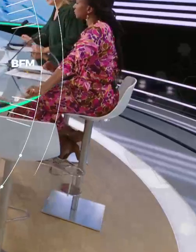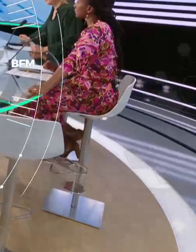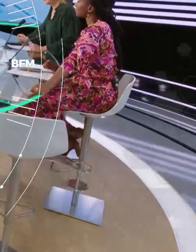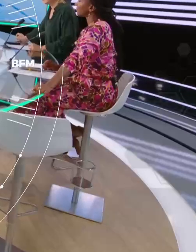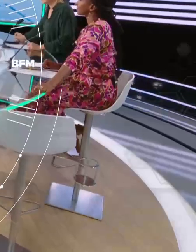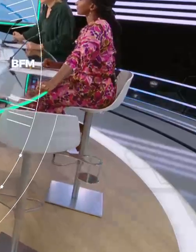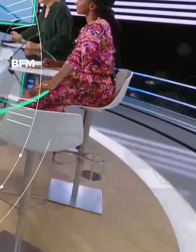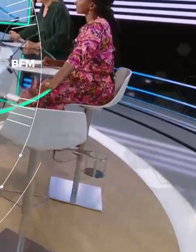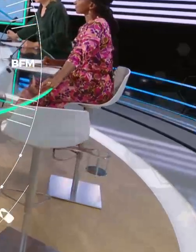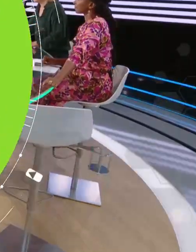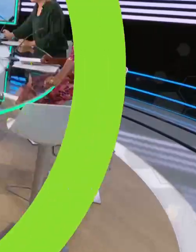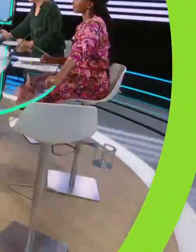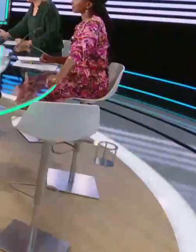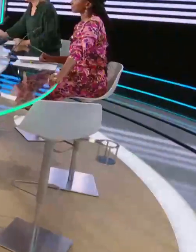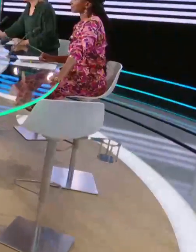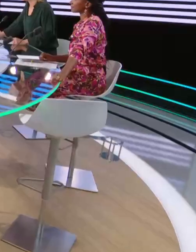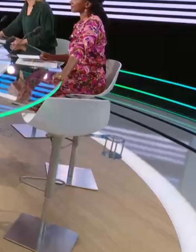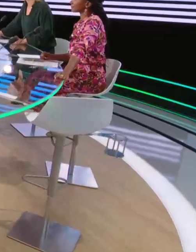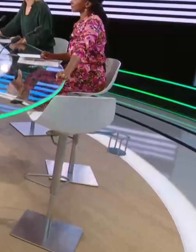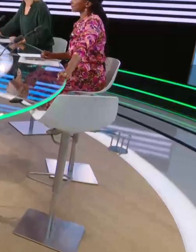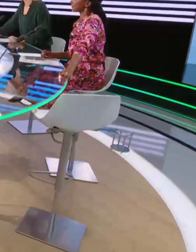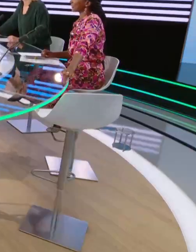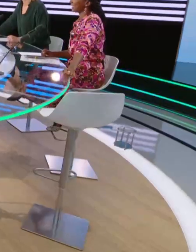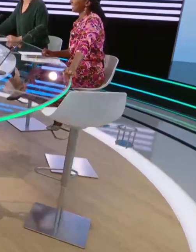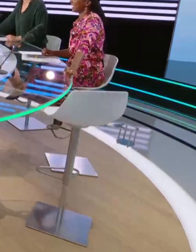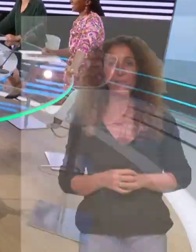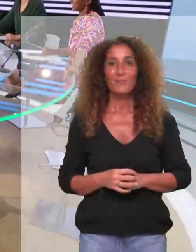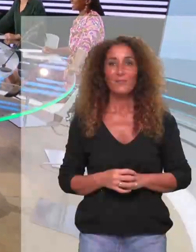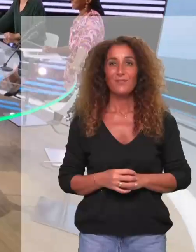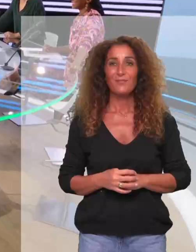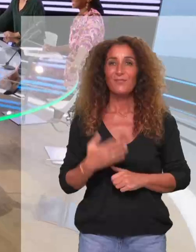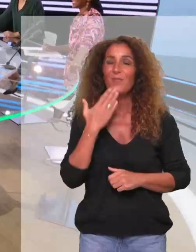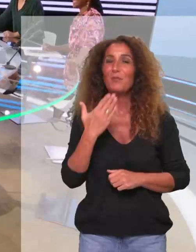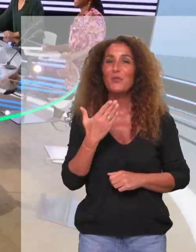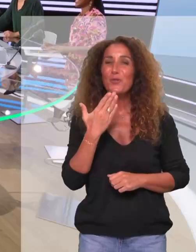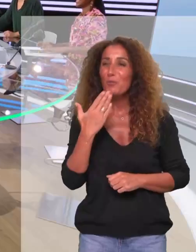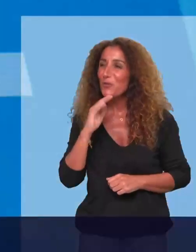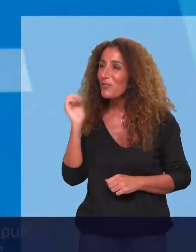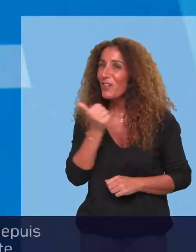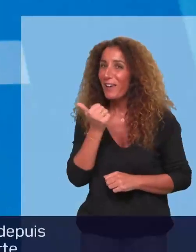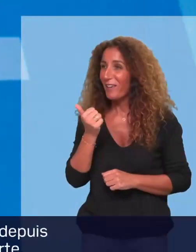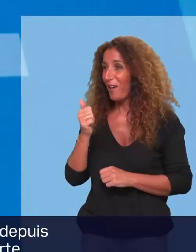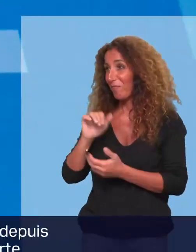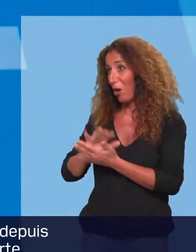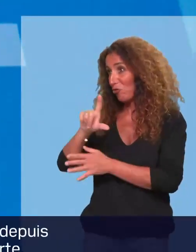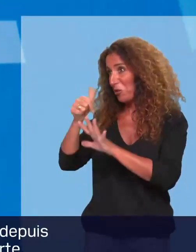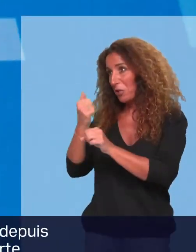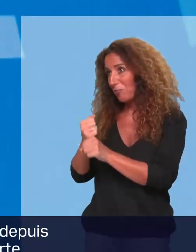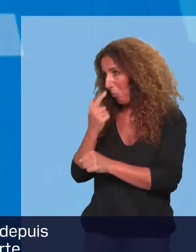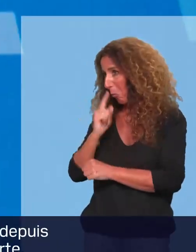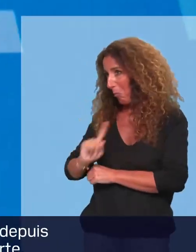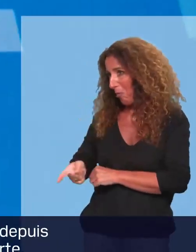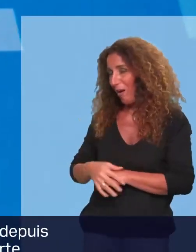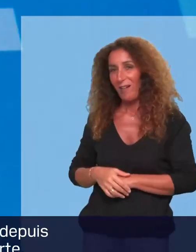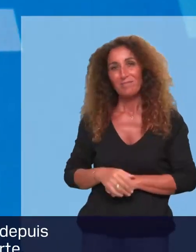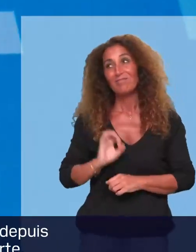Ashley Chevalier. Joyeux anniversaire, Bruno, jeudi. Merci. Vous ne les faites pas, vos 26 ans. Ouais, non, mais la vie commence ça.